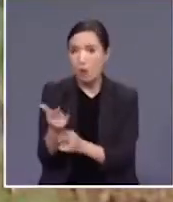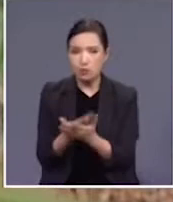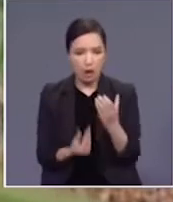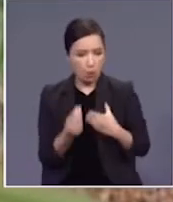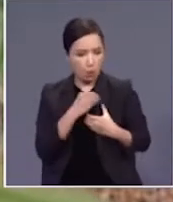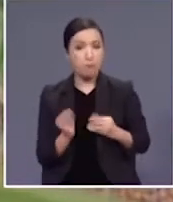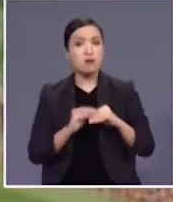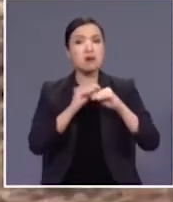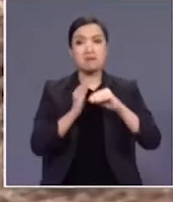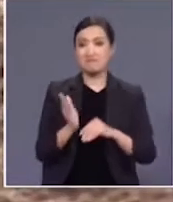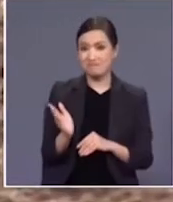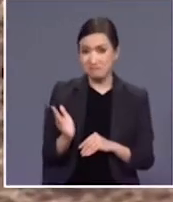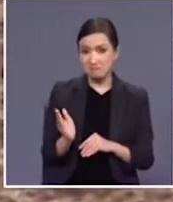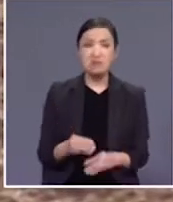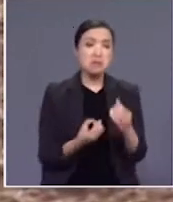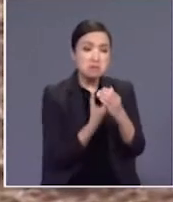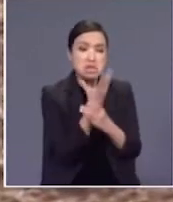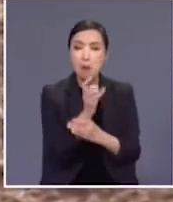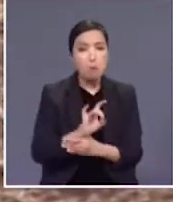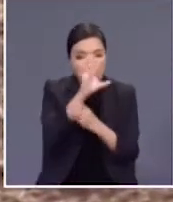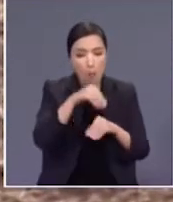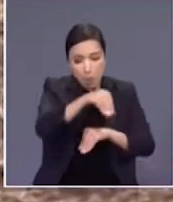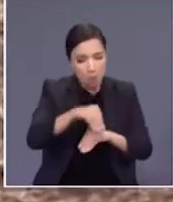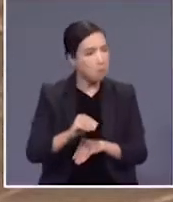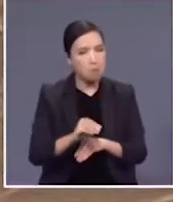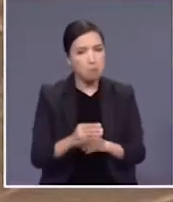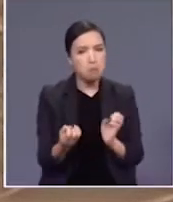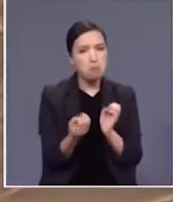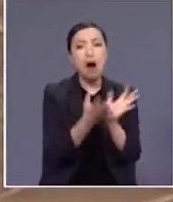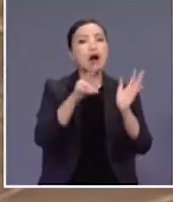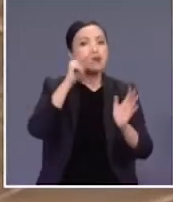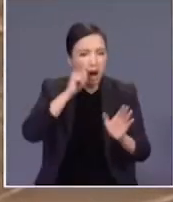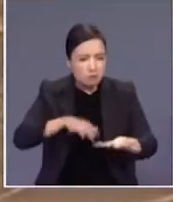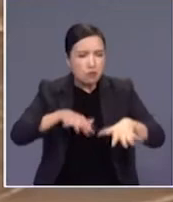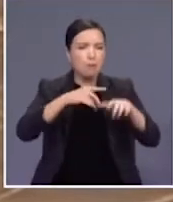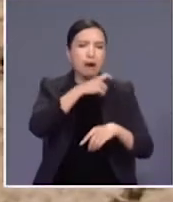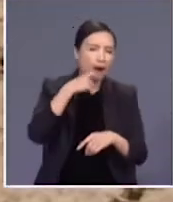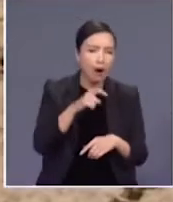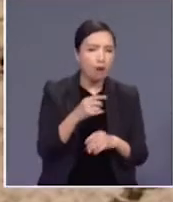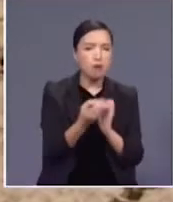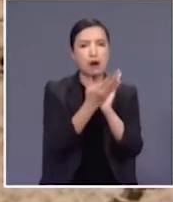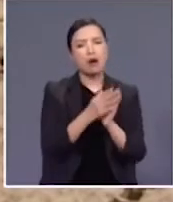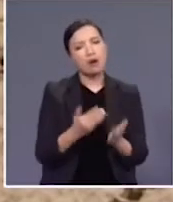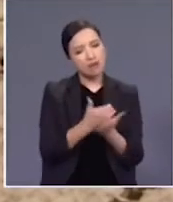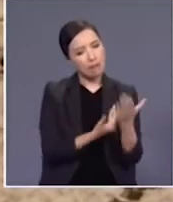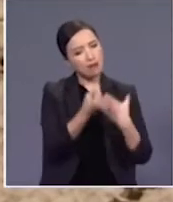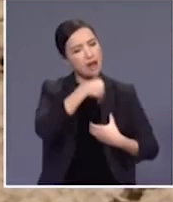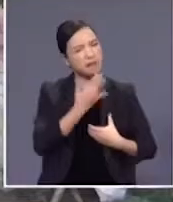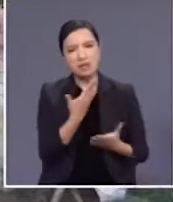ราจะยังคงไปปลูกพืชเชิงเดียวมีความเสียหายจากน้ำท่วมฝนแรงอยู่ตลอดเวลาแล้วก็ไม่ได้กำไรนะครับ